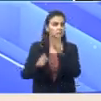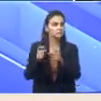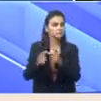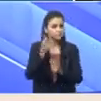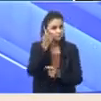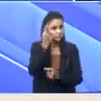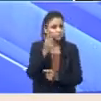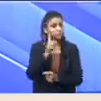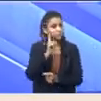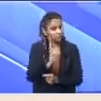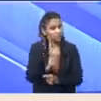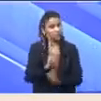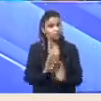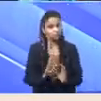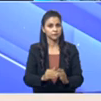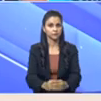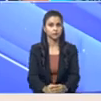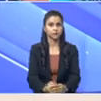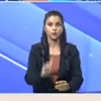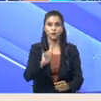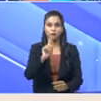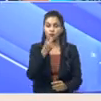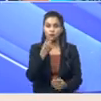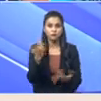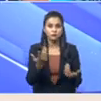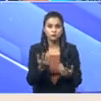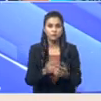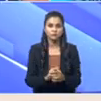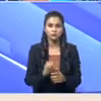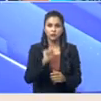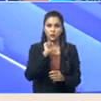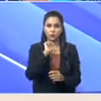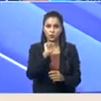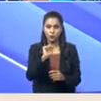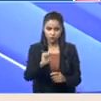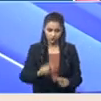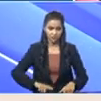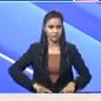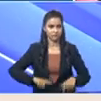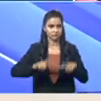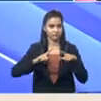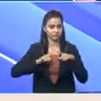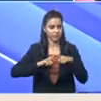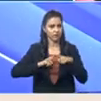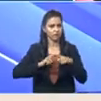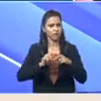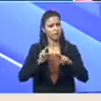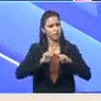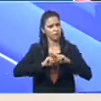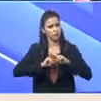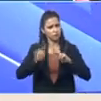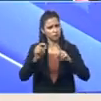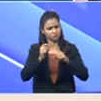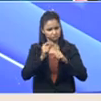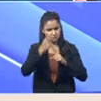ही आवश्यक है। पहला दांव, आपकी व्यक्तिगत जानकारी, वो सब जुटा करके रखते हैं।